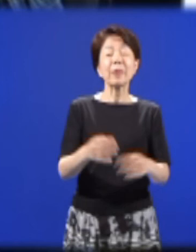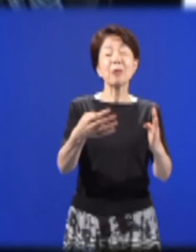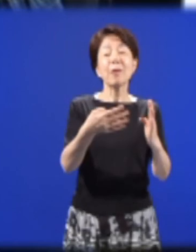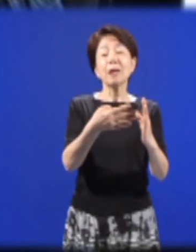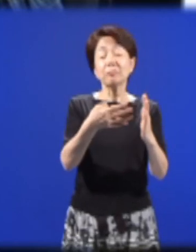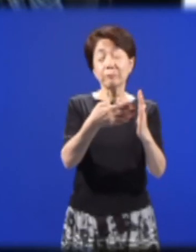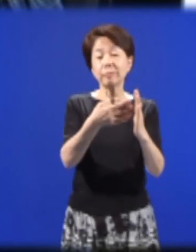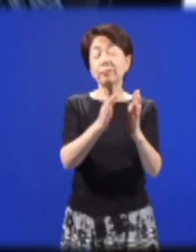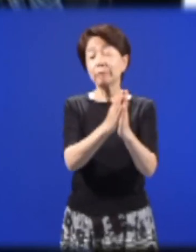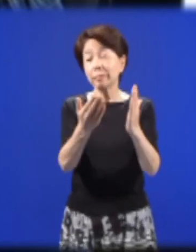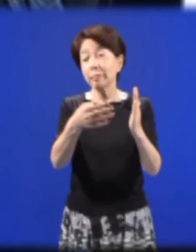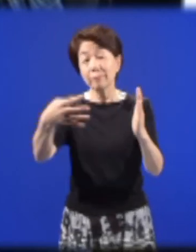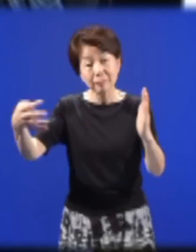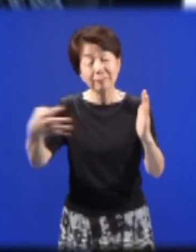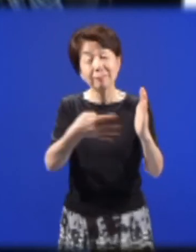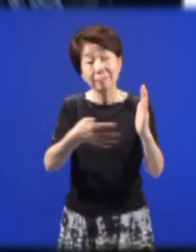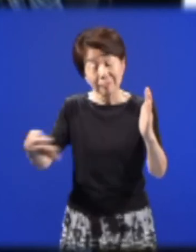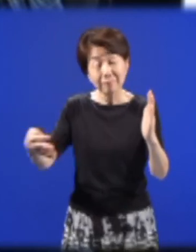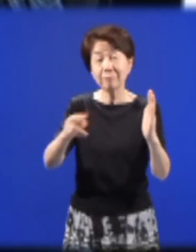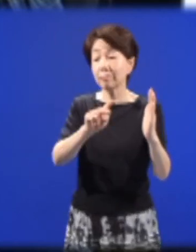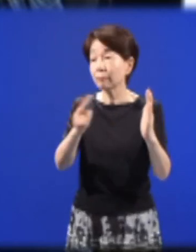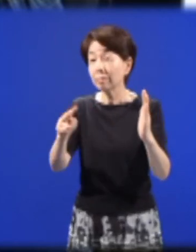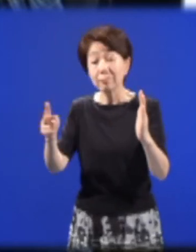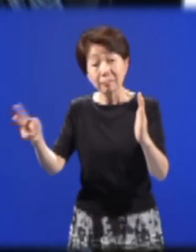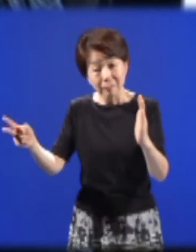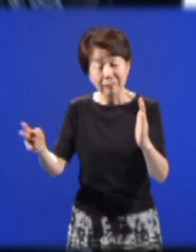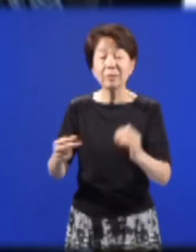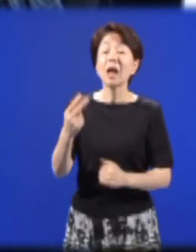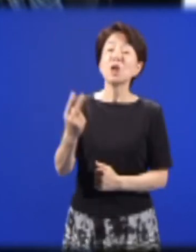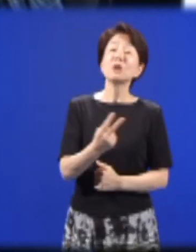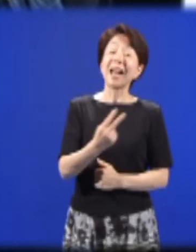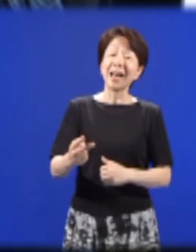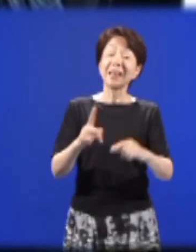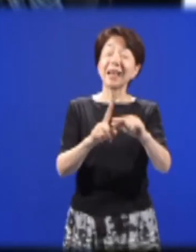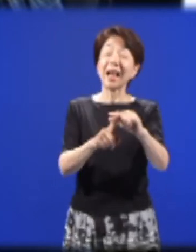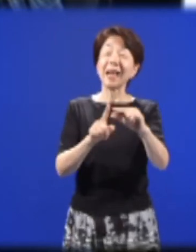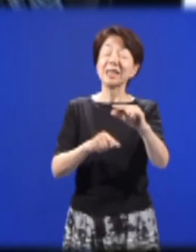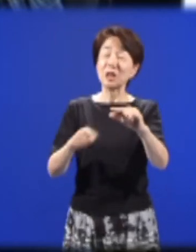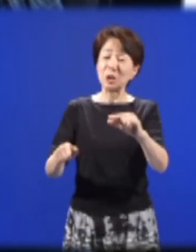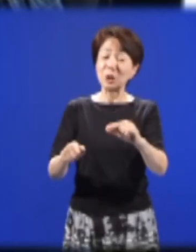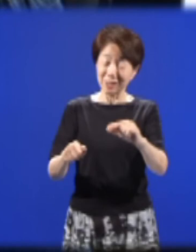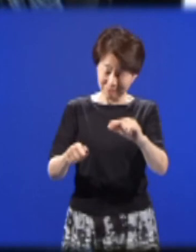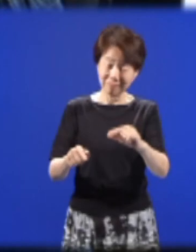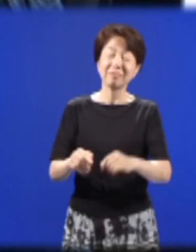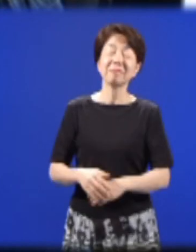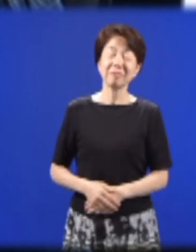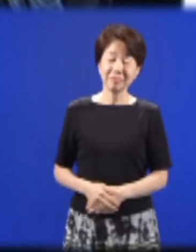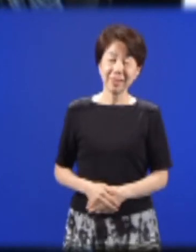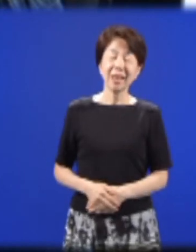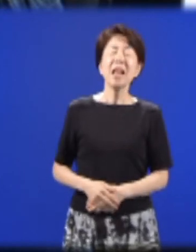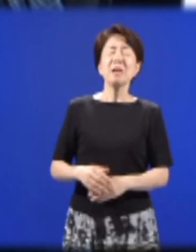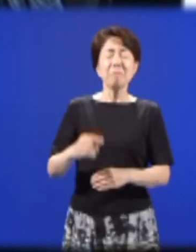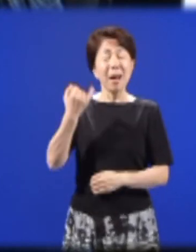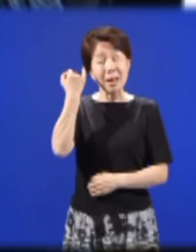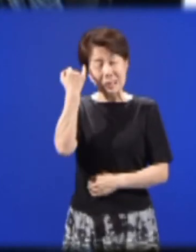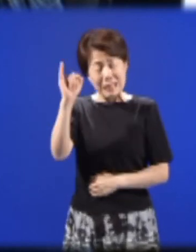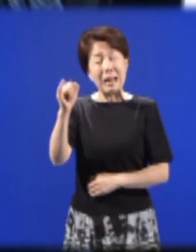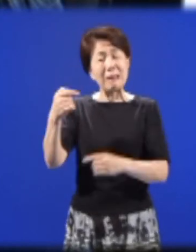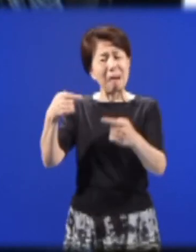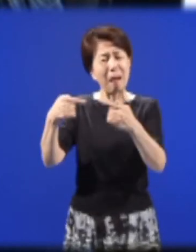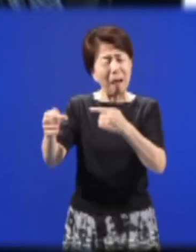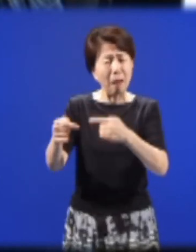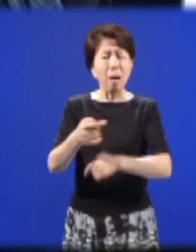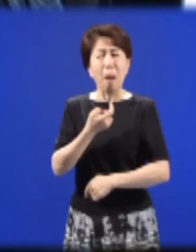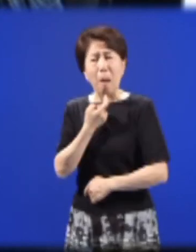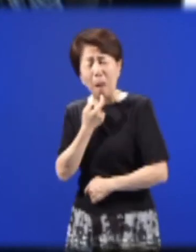編曲は優香さんと七香さんが中心となって進めました。時には激しく意見をぶつ